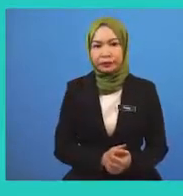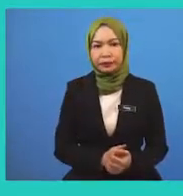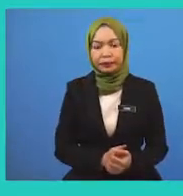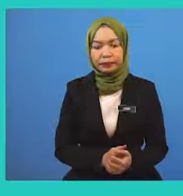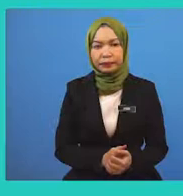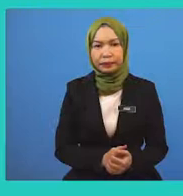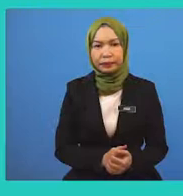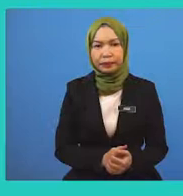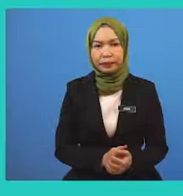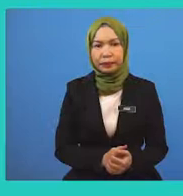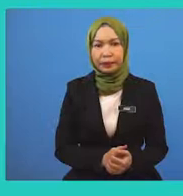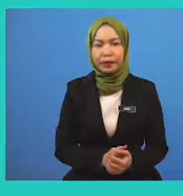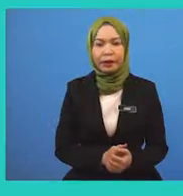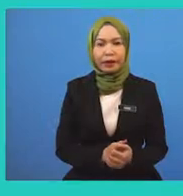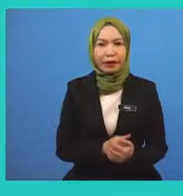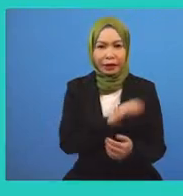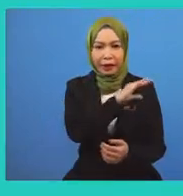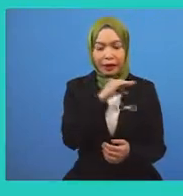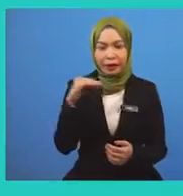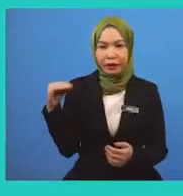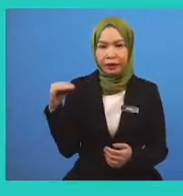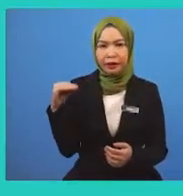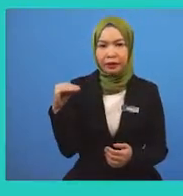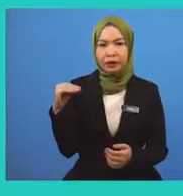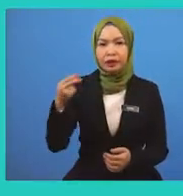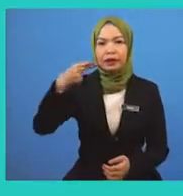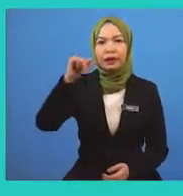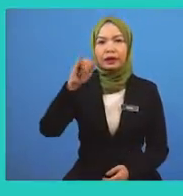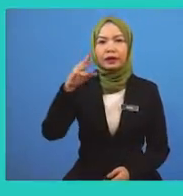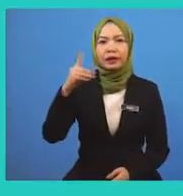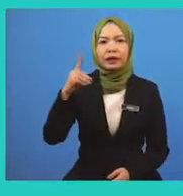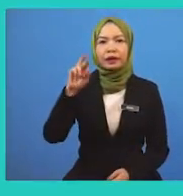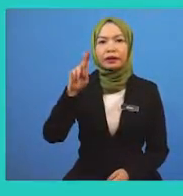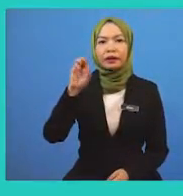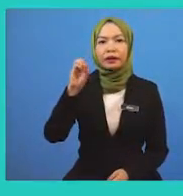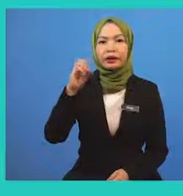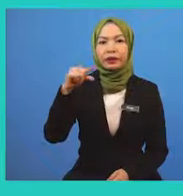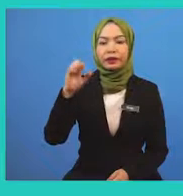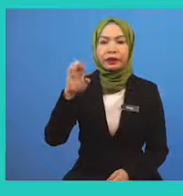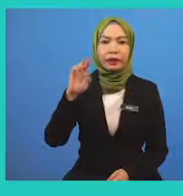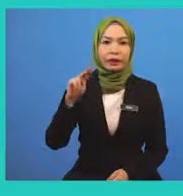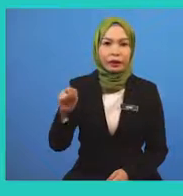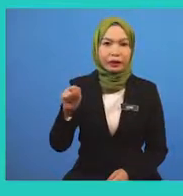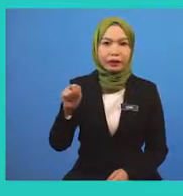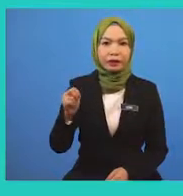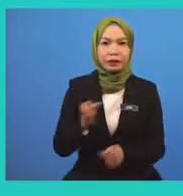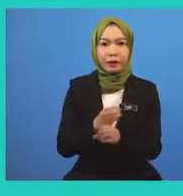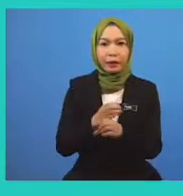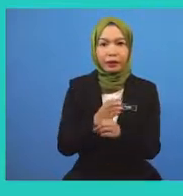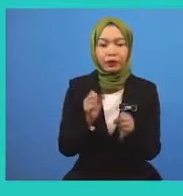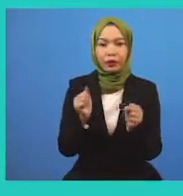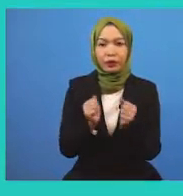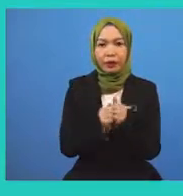tersebut. Manakala, molekul hidrogen klorida terbentuk dengan